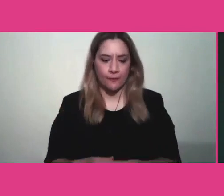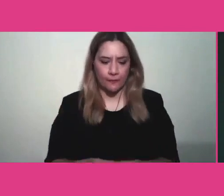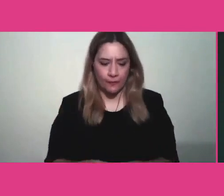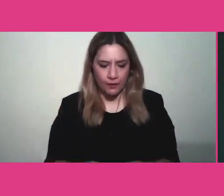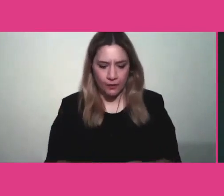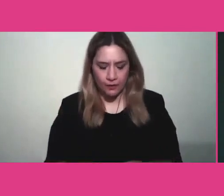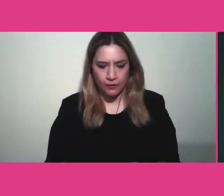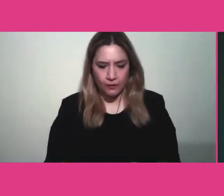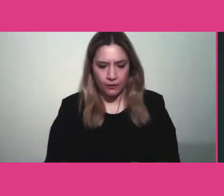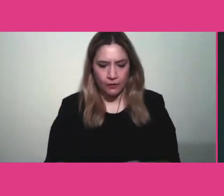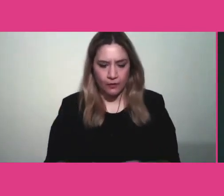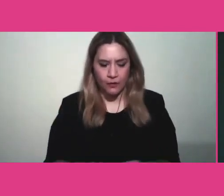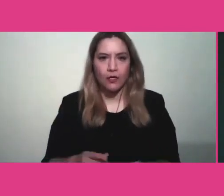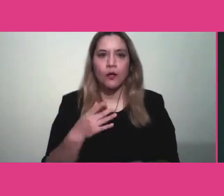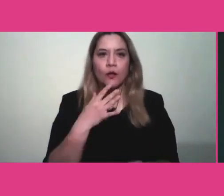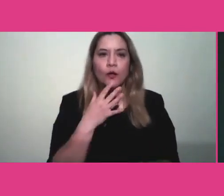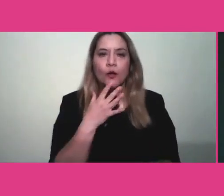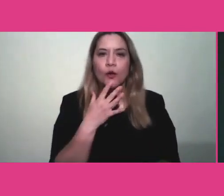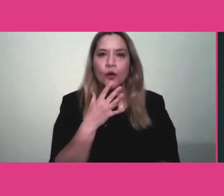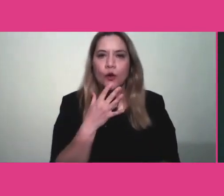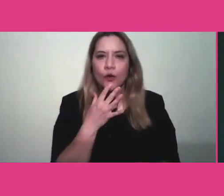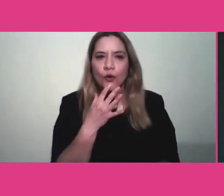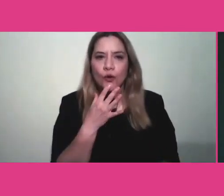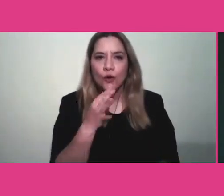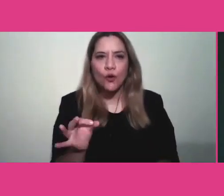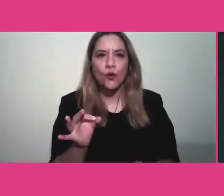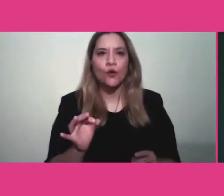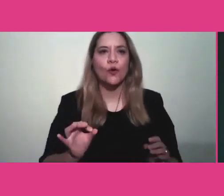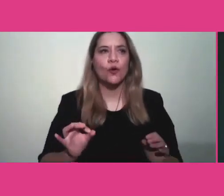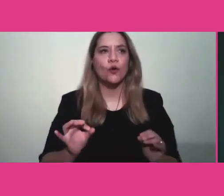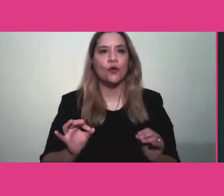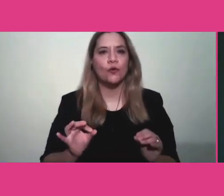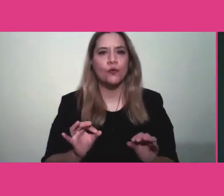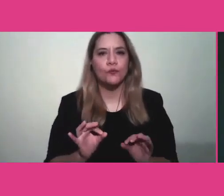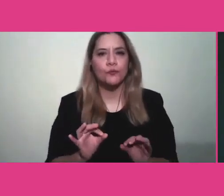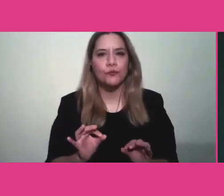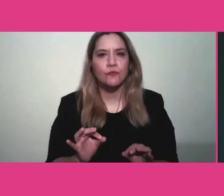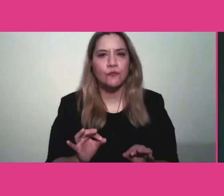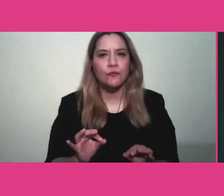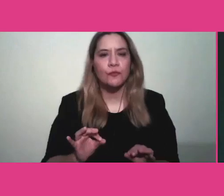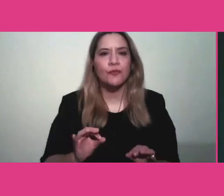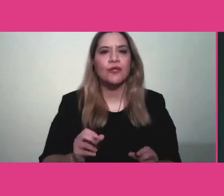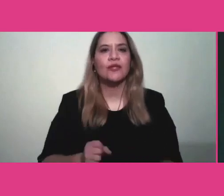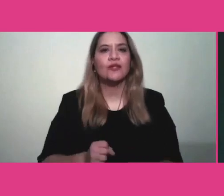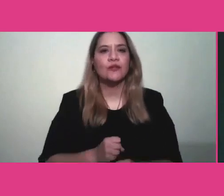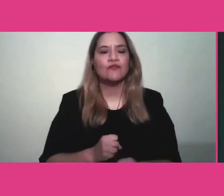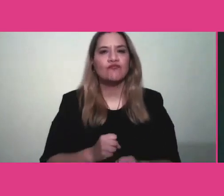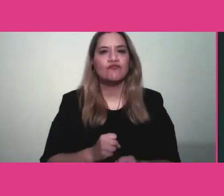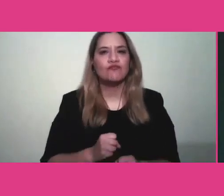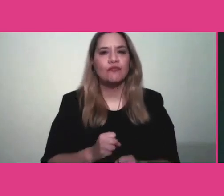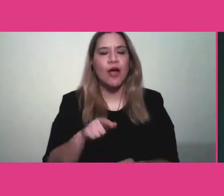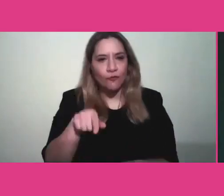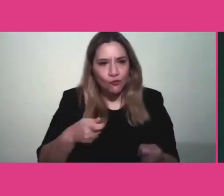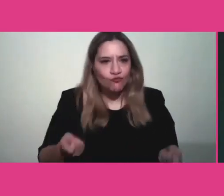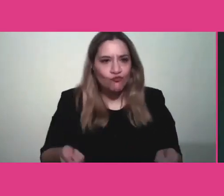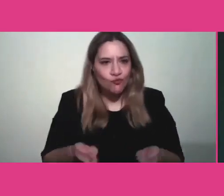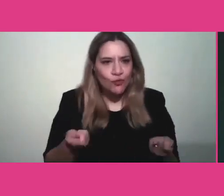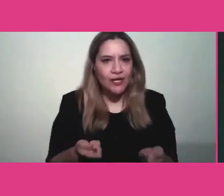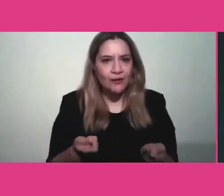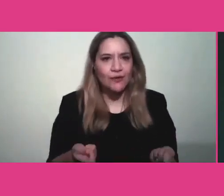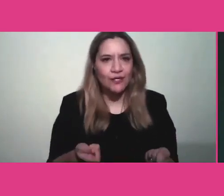ήταν πάρα πολύ σημαντικό να κάνεις